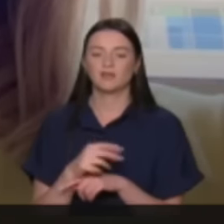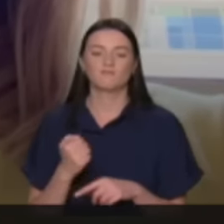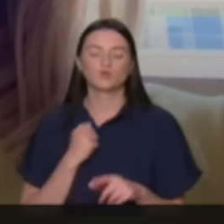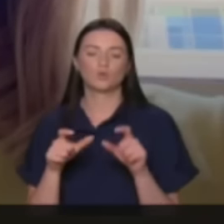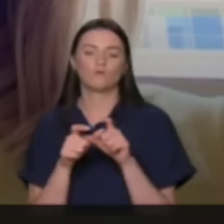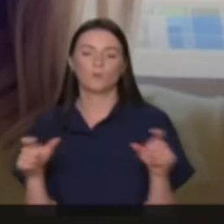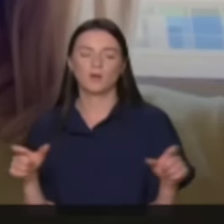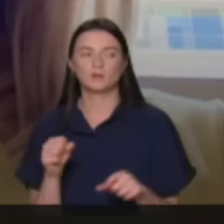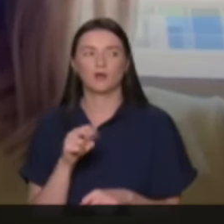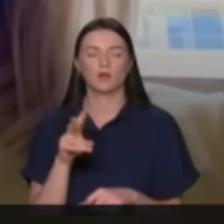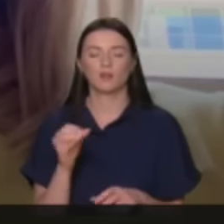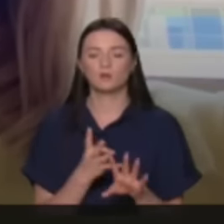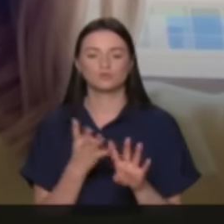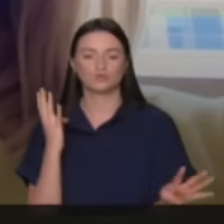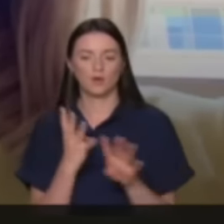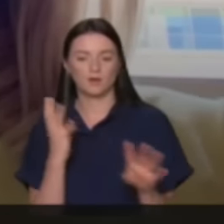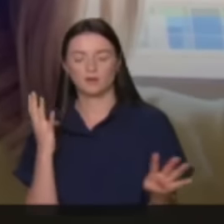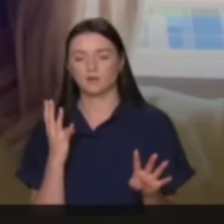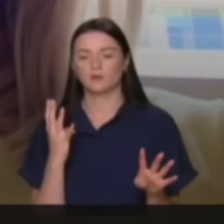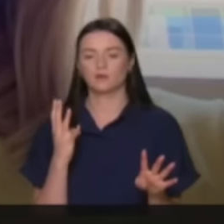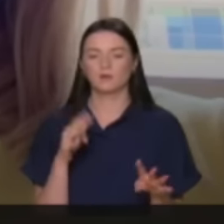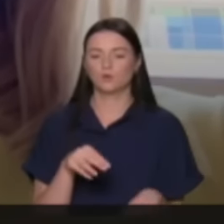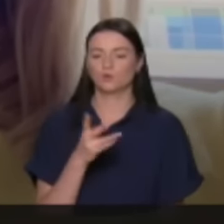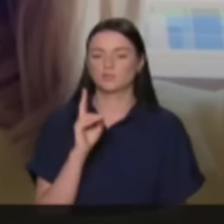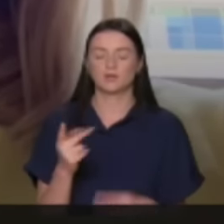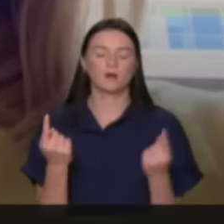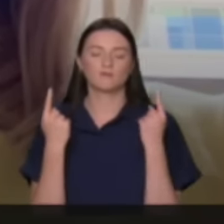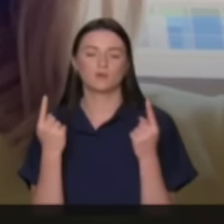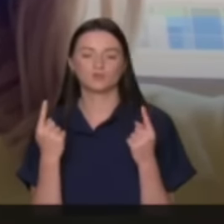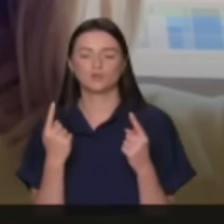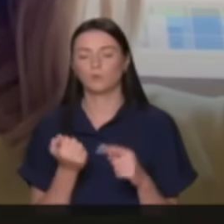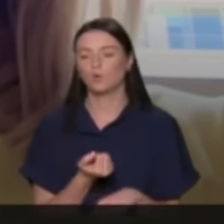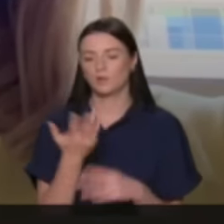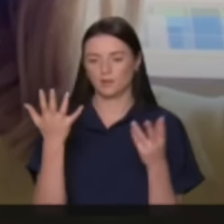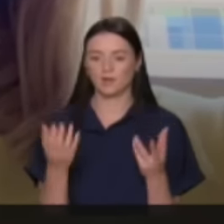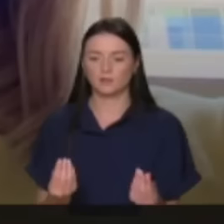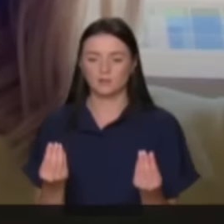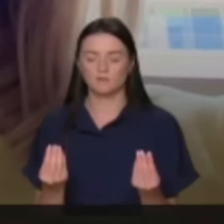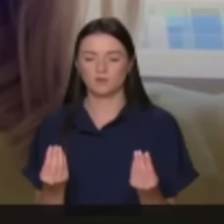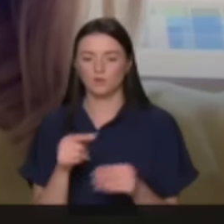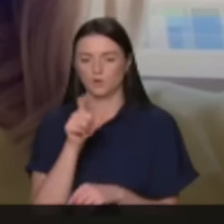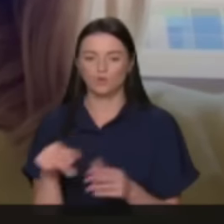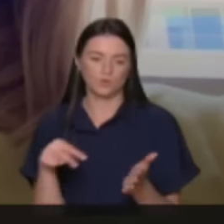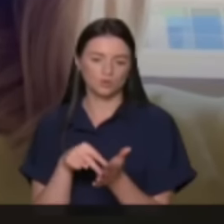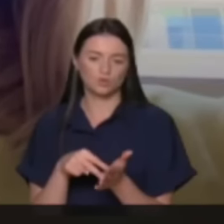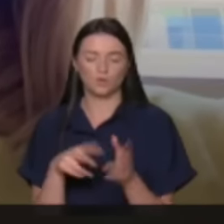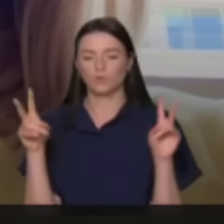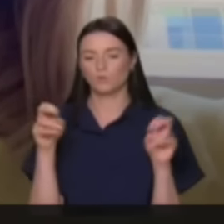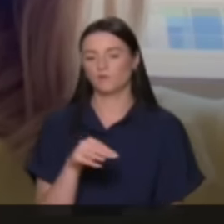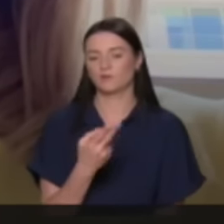але черги до ТЦК величезні, по кілька днів люди стоять. І умовно в